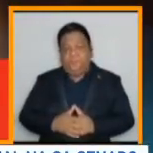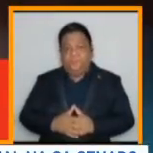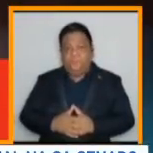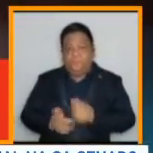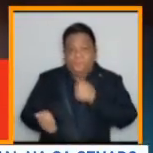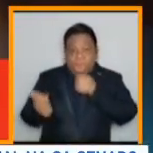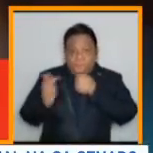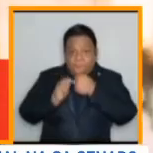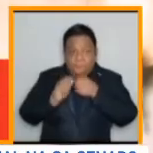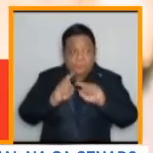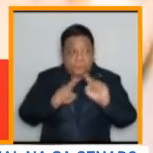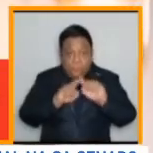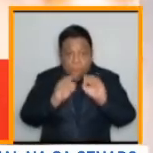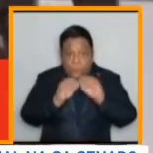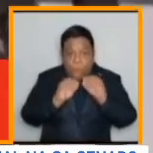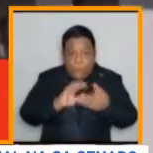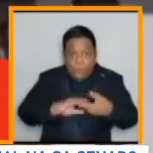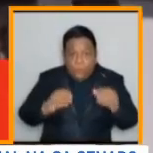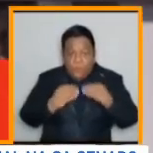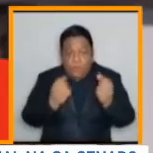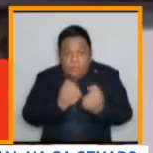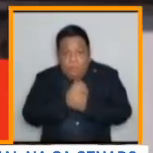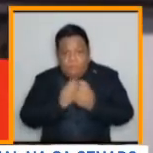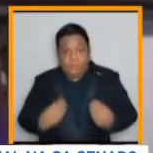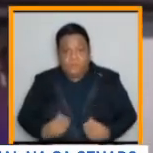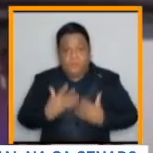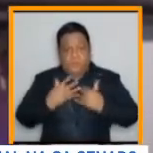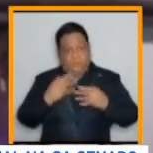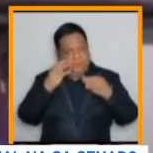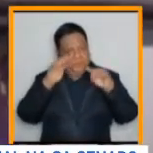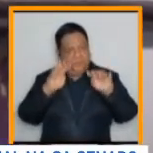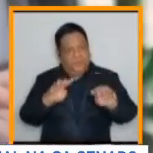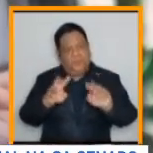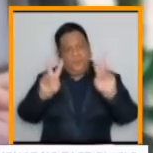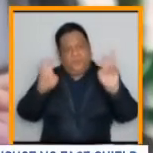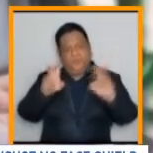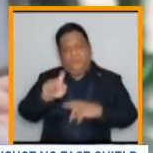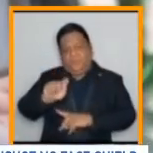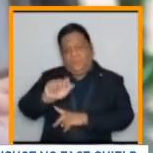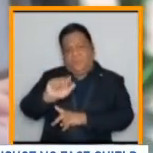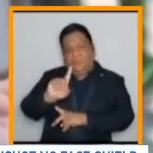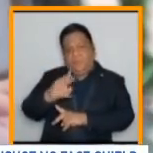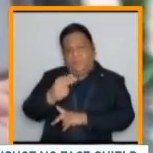at inspirasyon, abangan ang Tadhana tuwing Sabado.